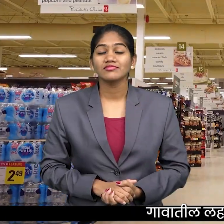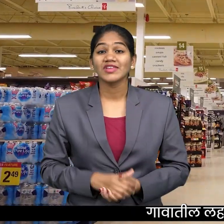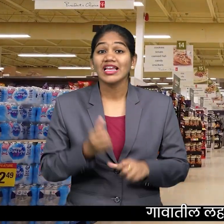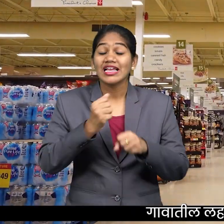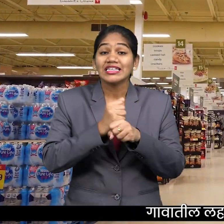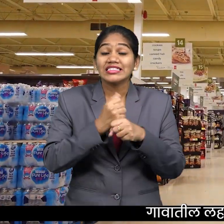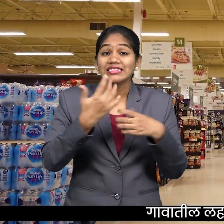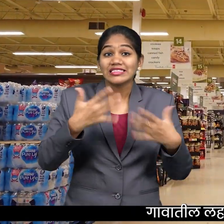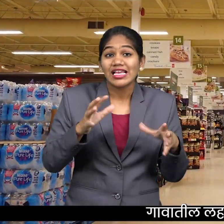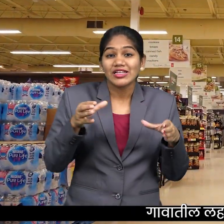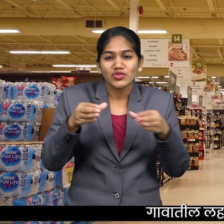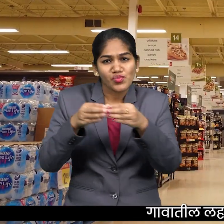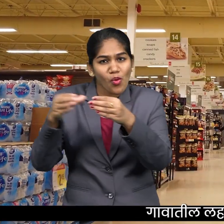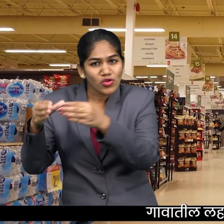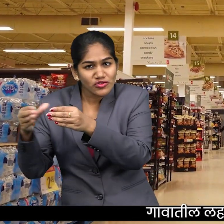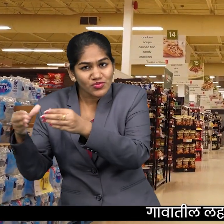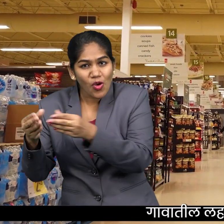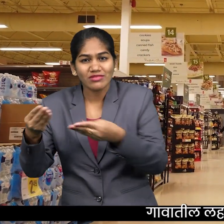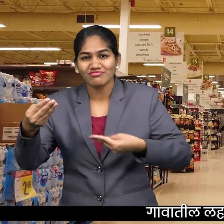गावातील लहान जनरल स्टोअर्स